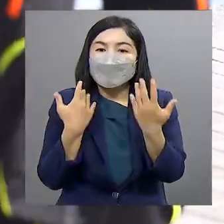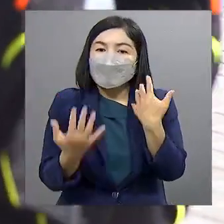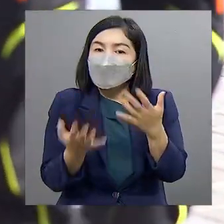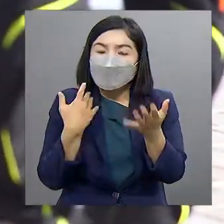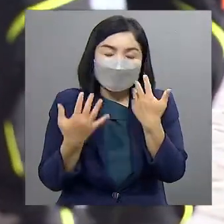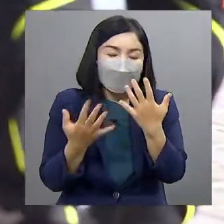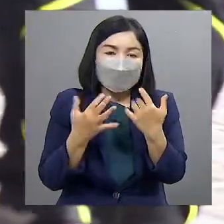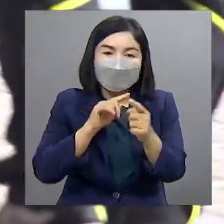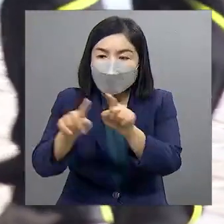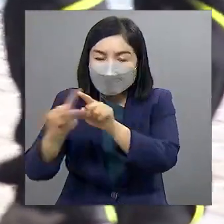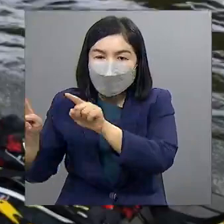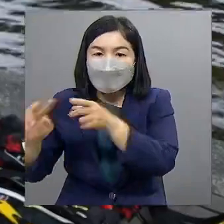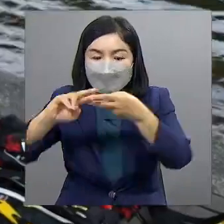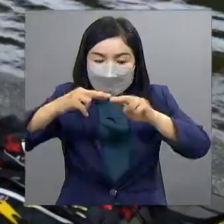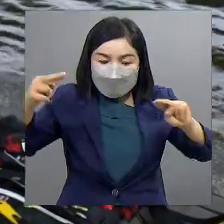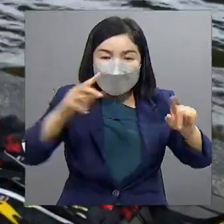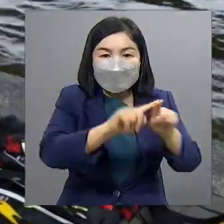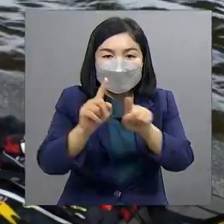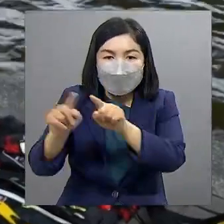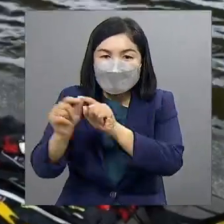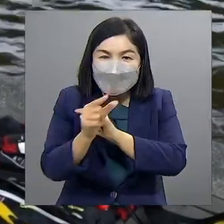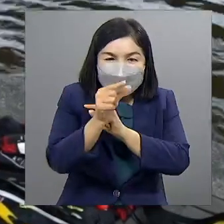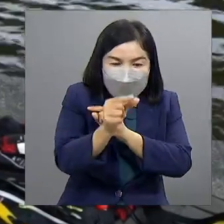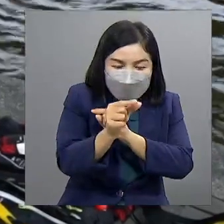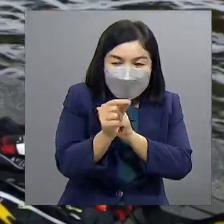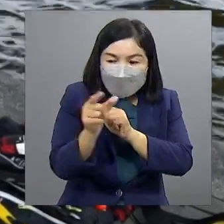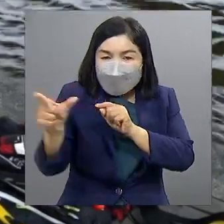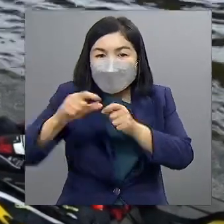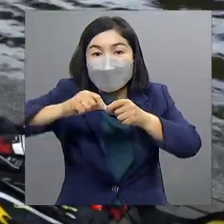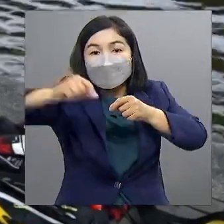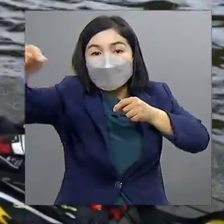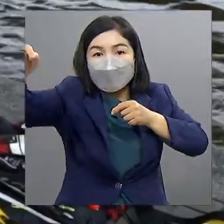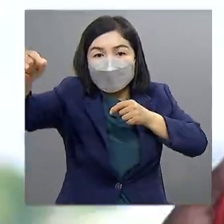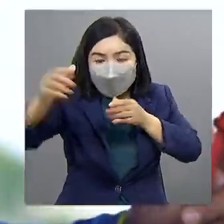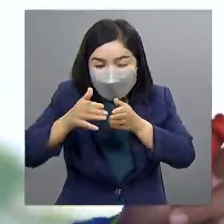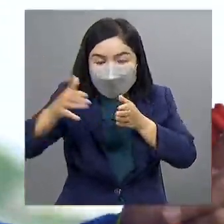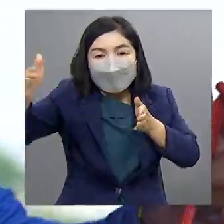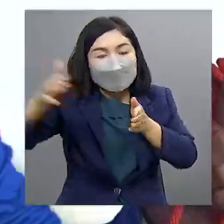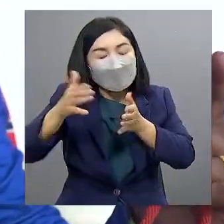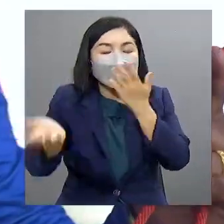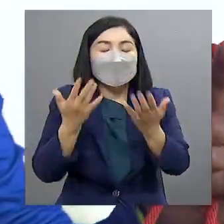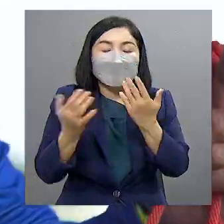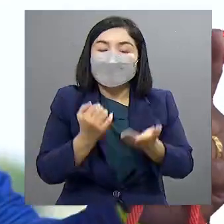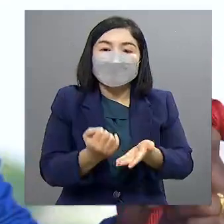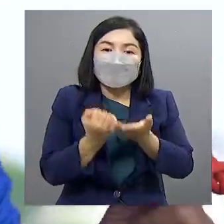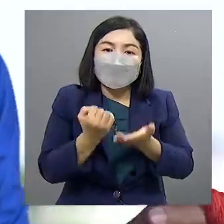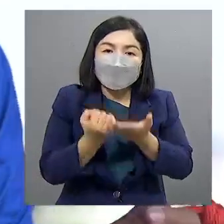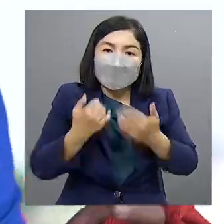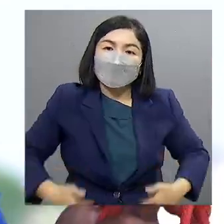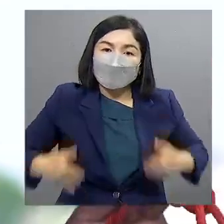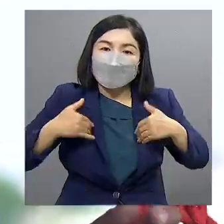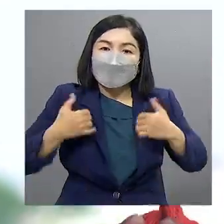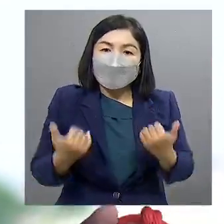มีเชือกหลายไซส์ไม่ใช่หลายไซส์ครับหลายความยาวไว้สแตนบายไว้ถ้ามุดเชือกนี้หมดเข